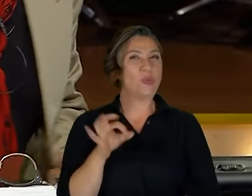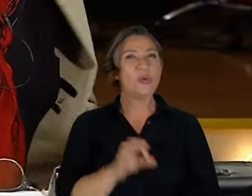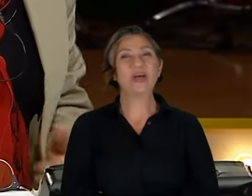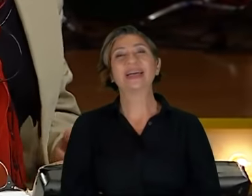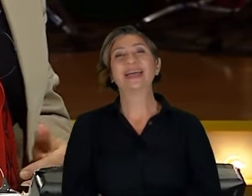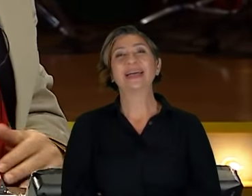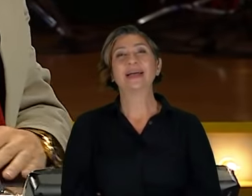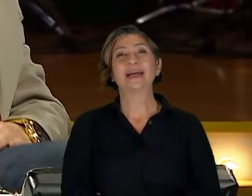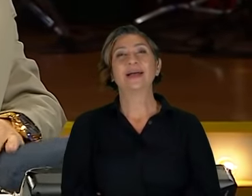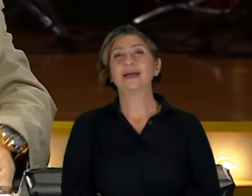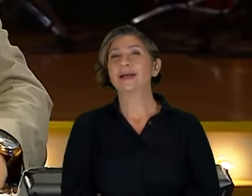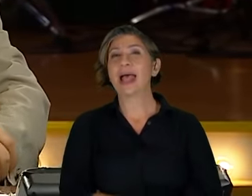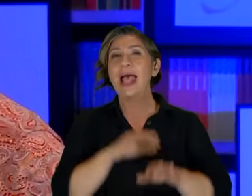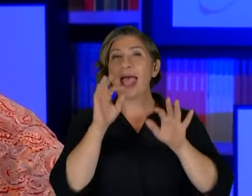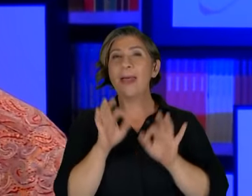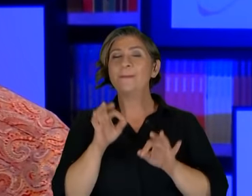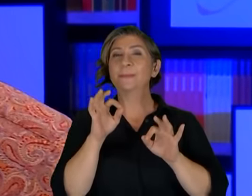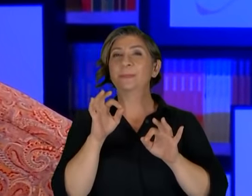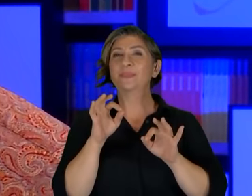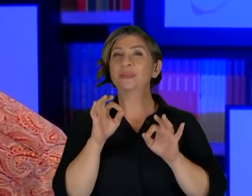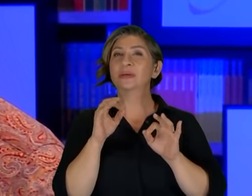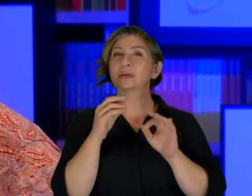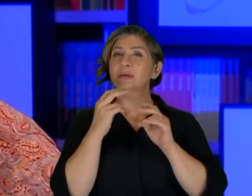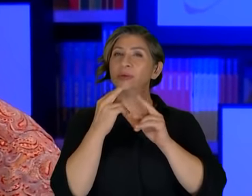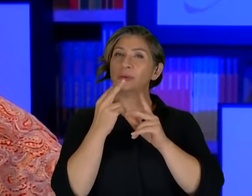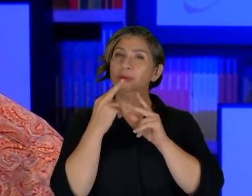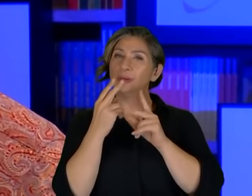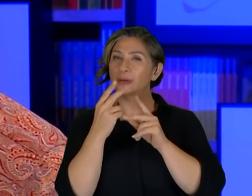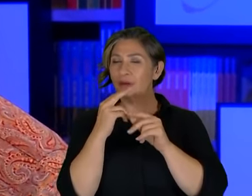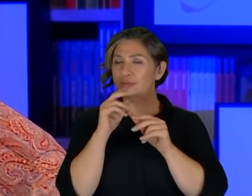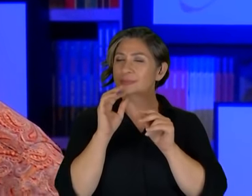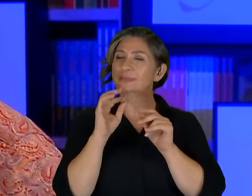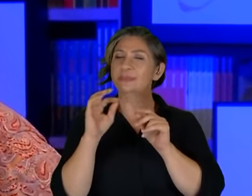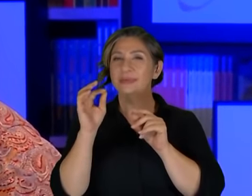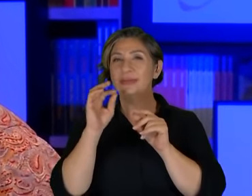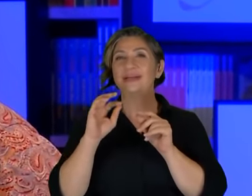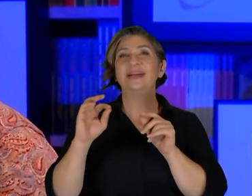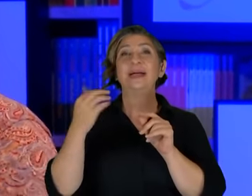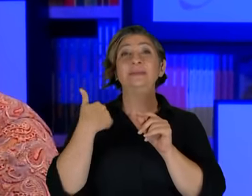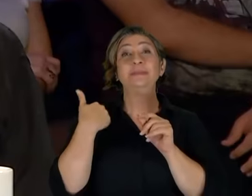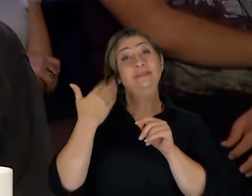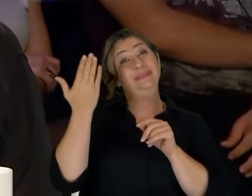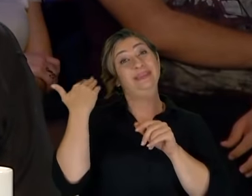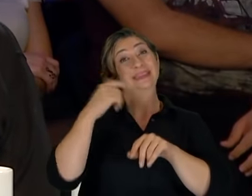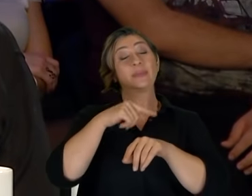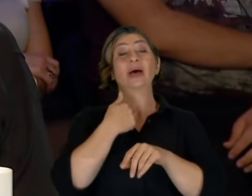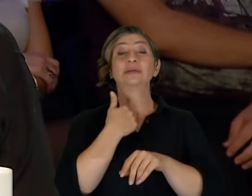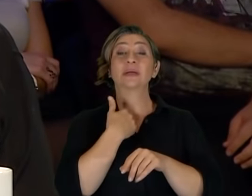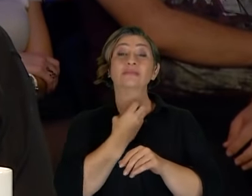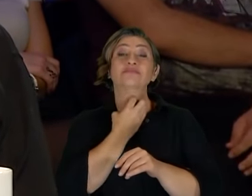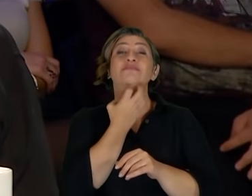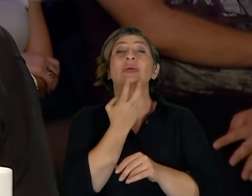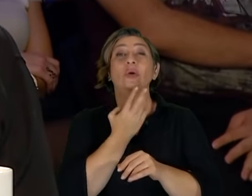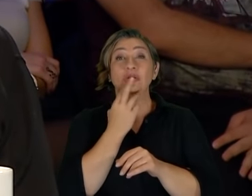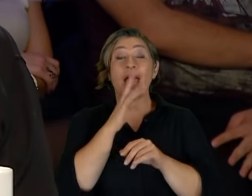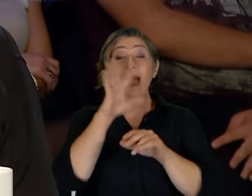Barry White yani. Hep konuş başta böyle when I first met you, it's not enough. Bizim zamanımızın gibi. Hep aşağıdan bir giriş ama var.